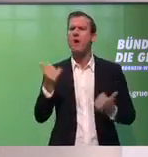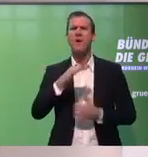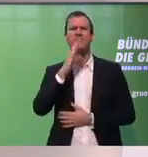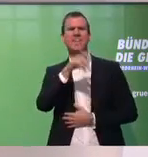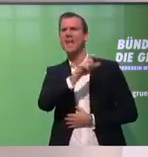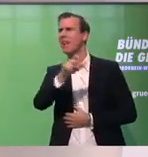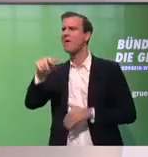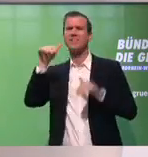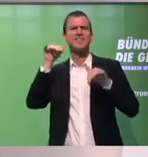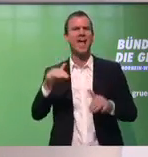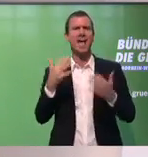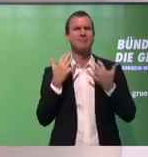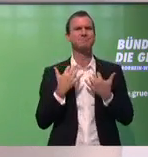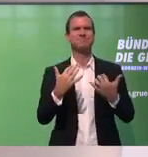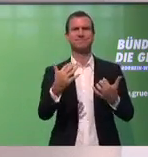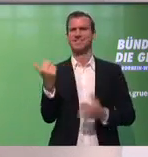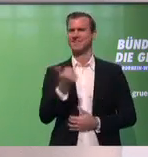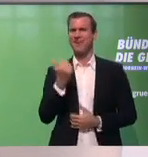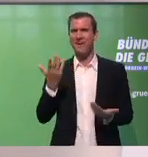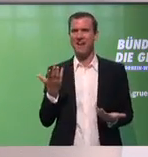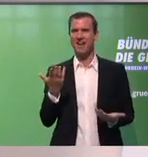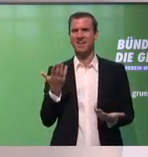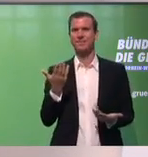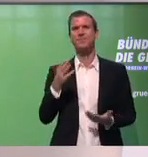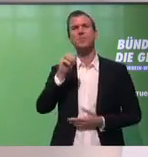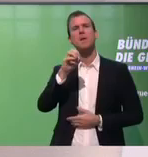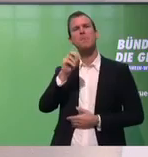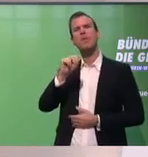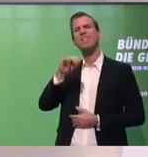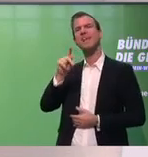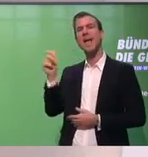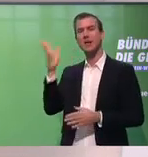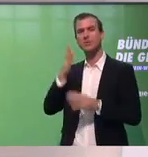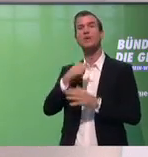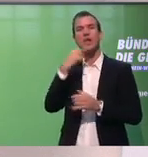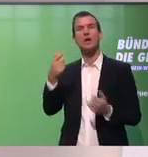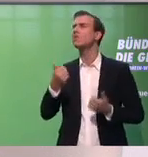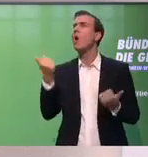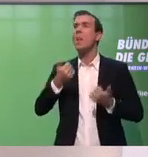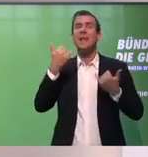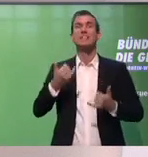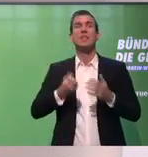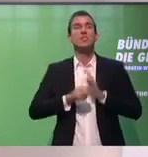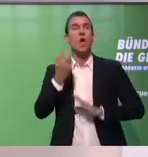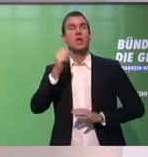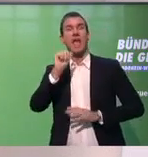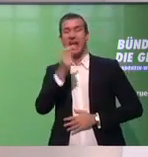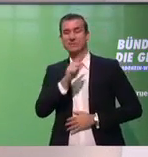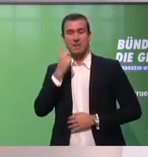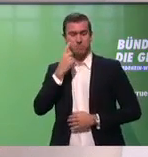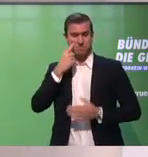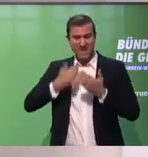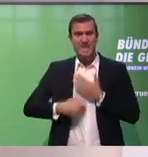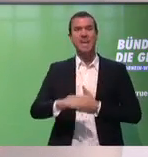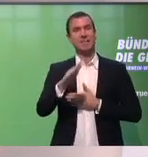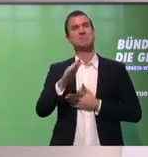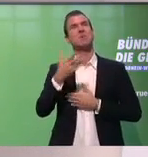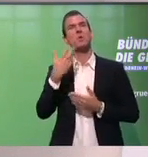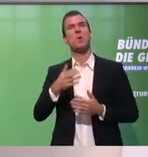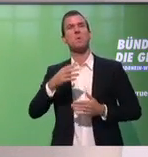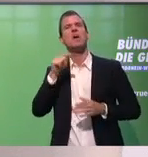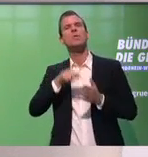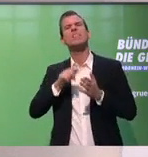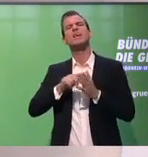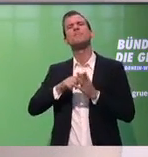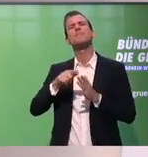sind. Und das, Monika hat es gesagt, das ist ein ja, großartiges demokratisches Experiment, weil auf der Grundlage des Vertrages